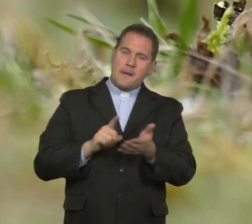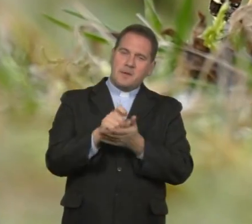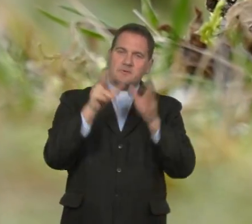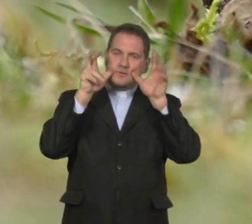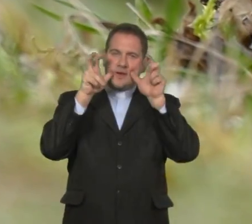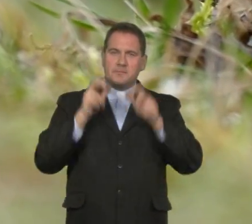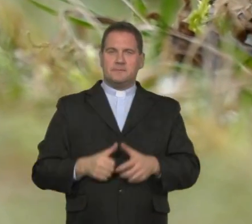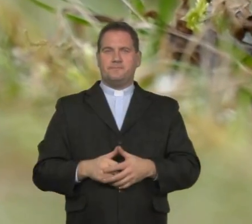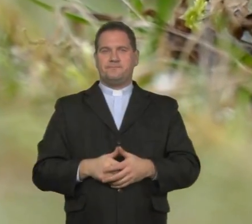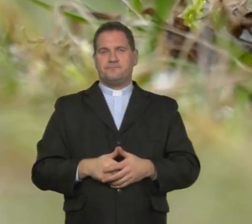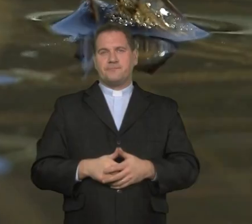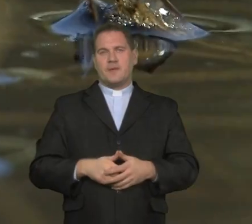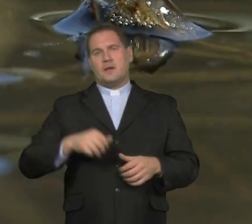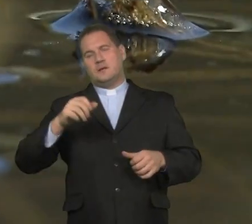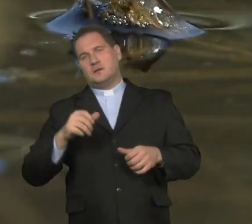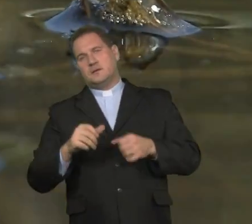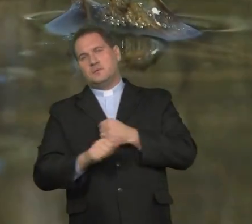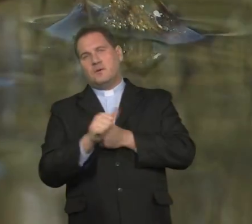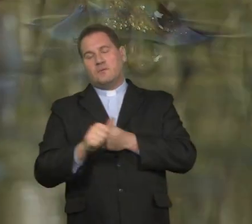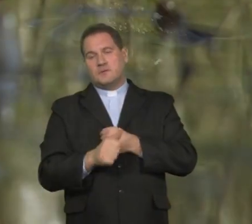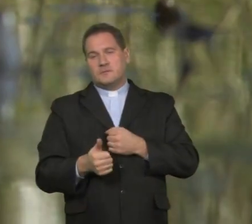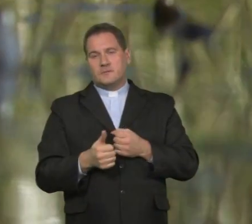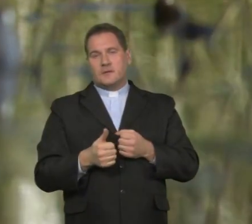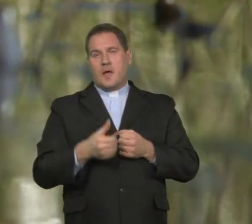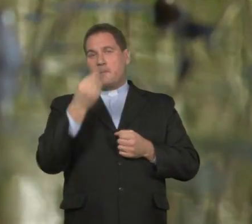padliną, najczęściej myszami i żabami.